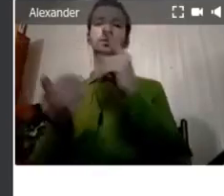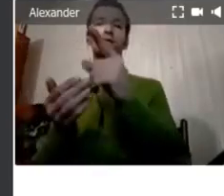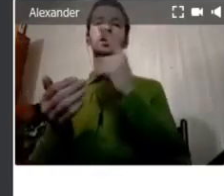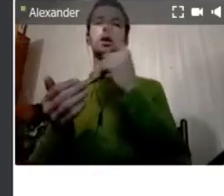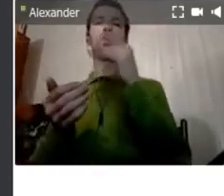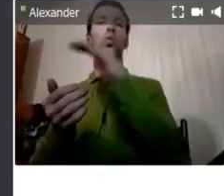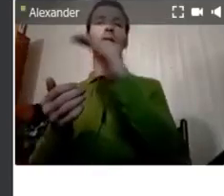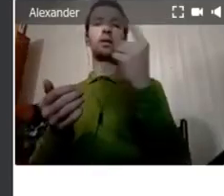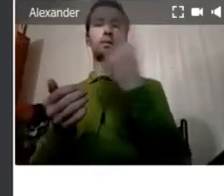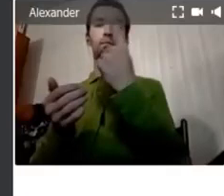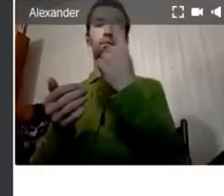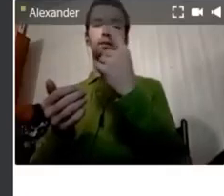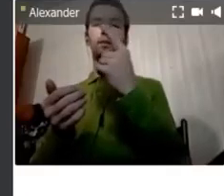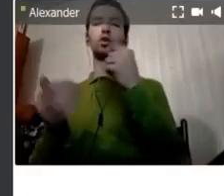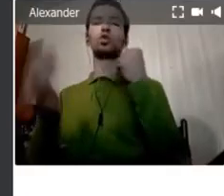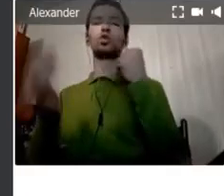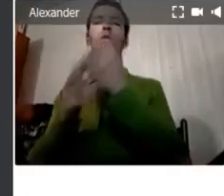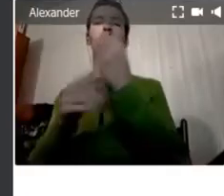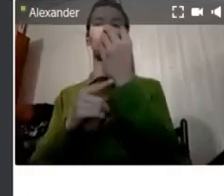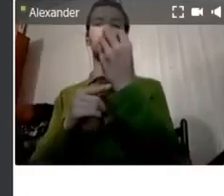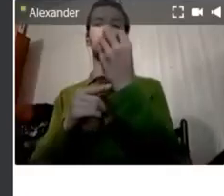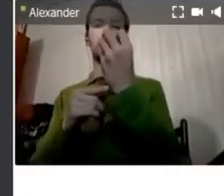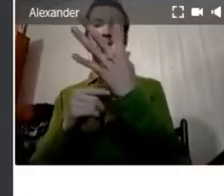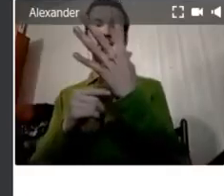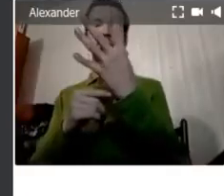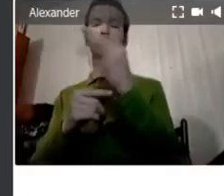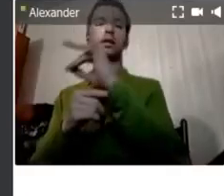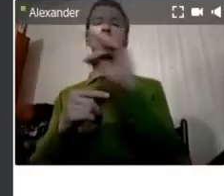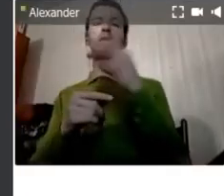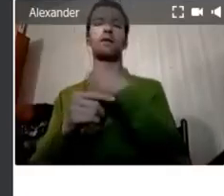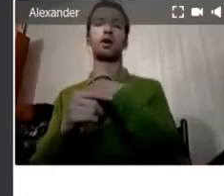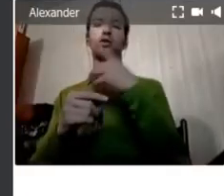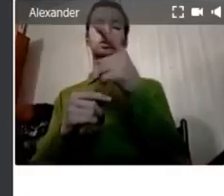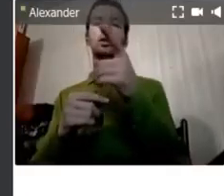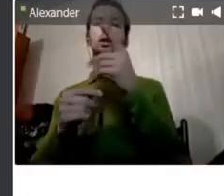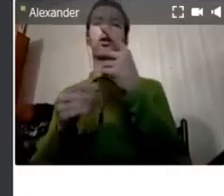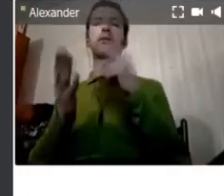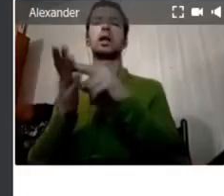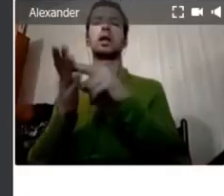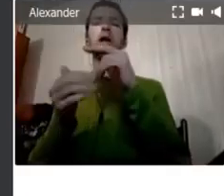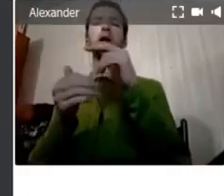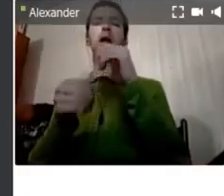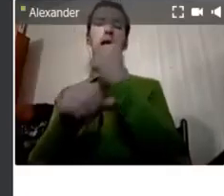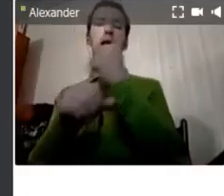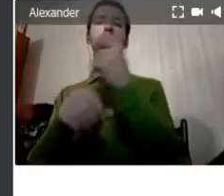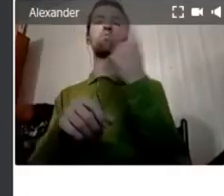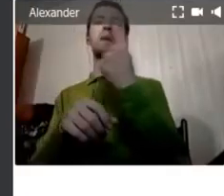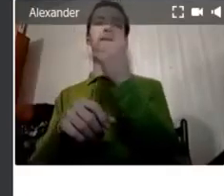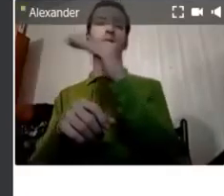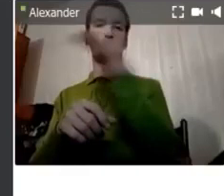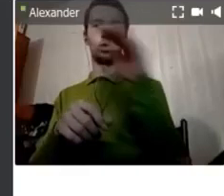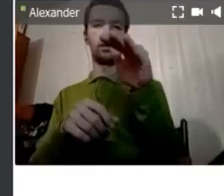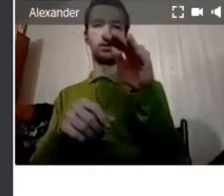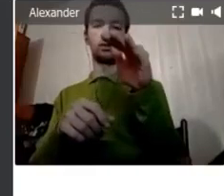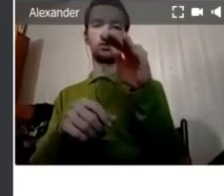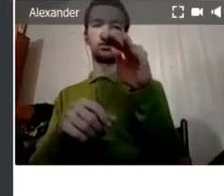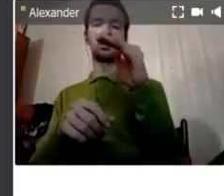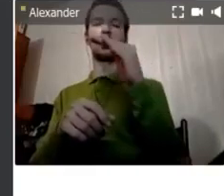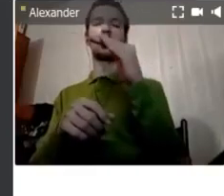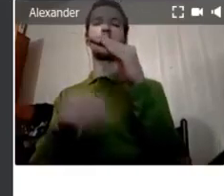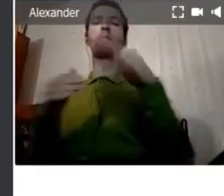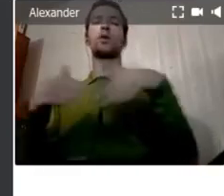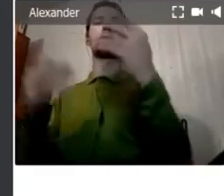третий уровень, сделали в команде у себя еще одного лидера. Перешли на четвертый уровень, в команде сделали